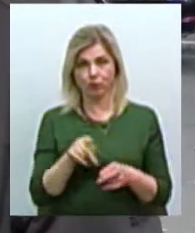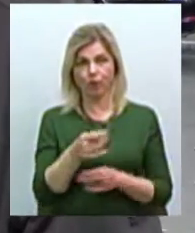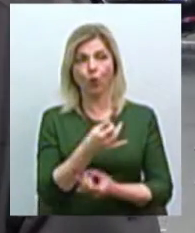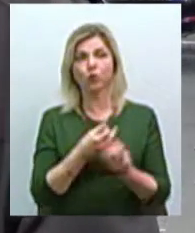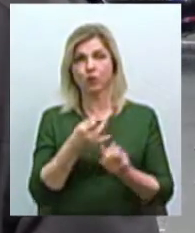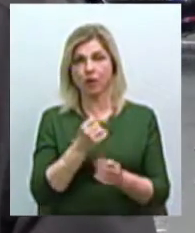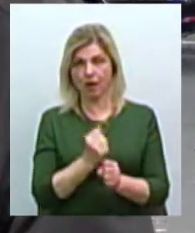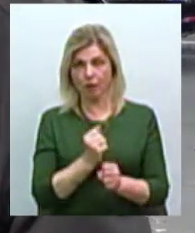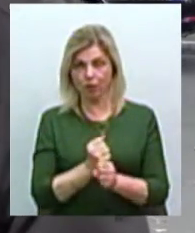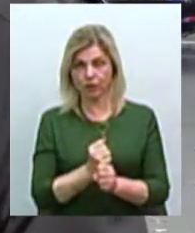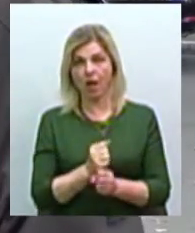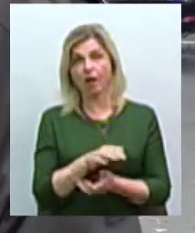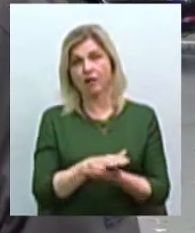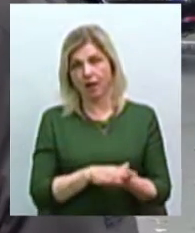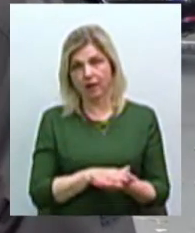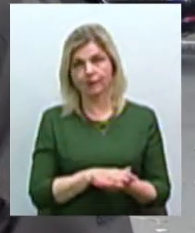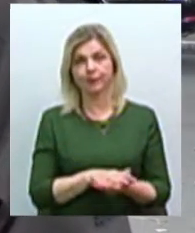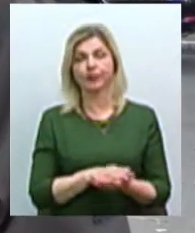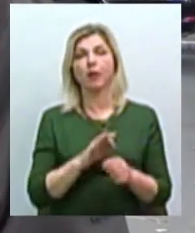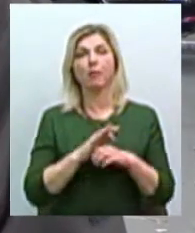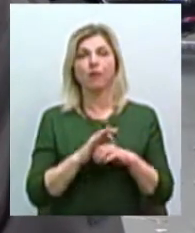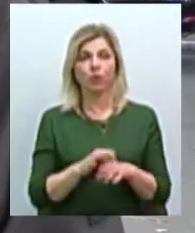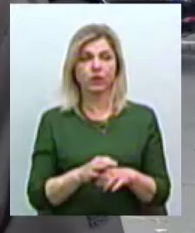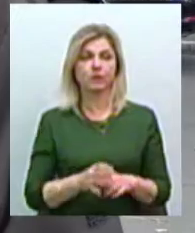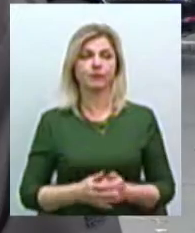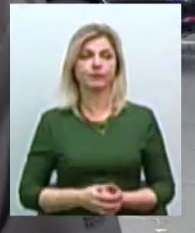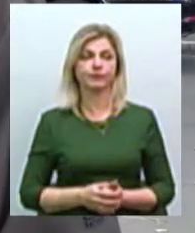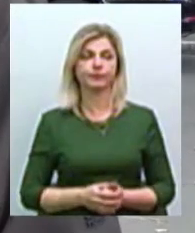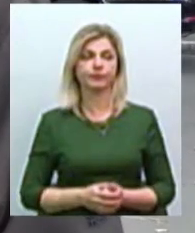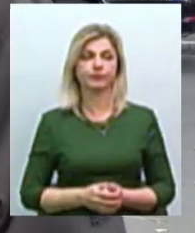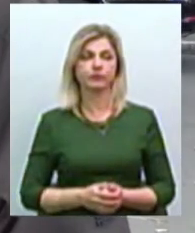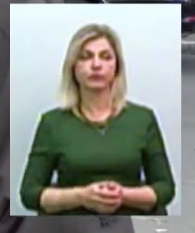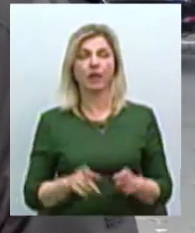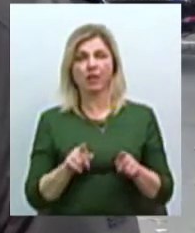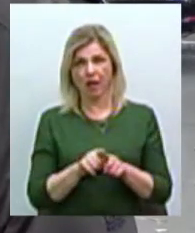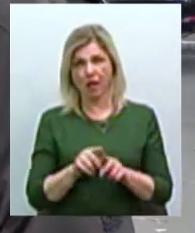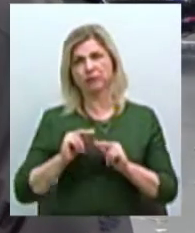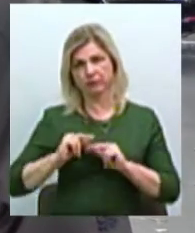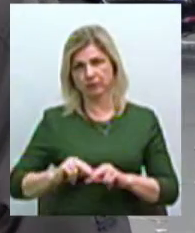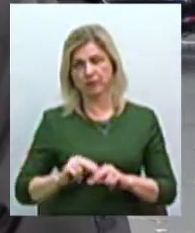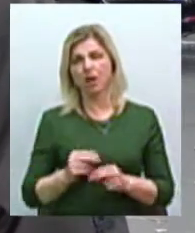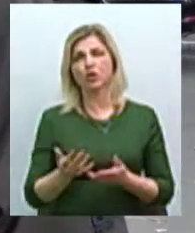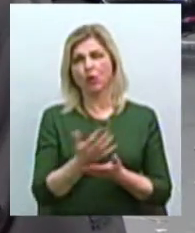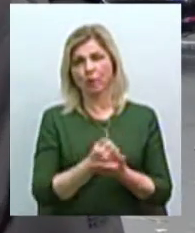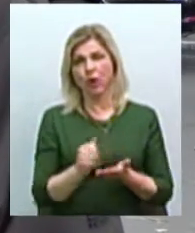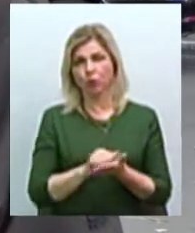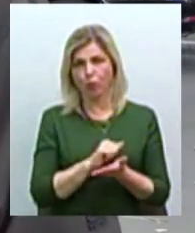роботи. А далі вже проводиться така собі рутинна робота через подачу документів,